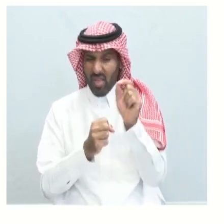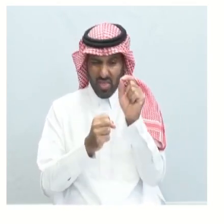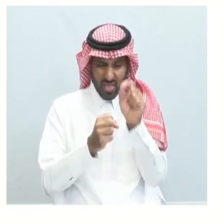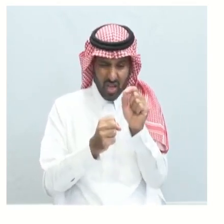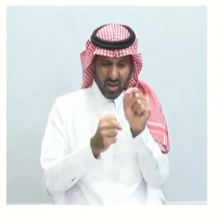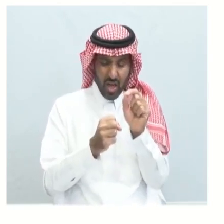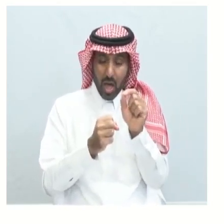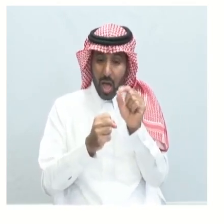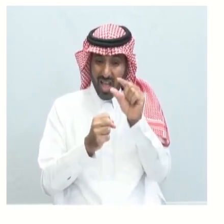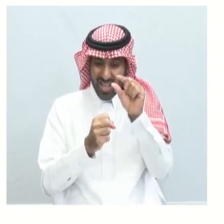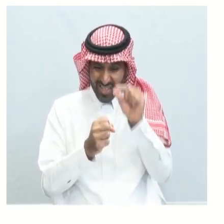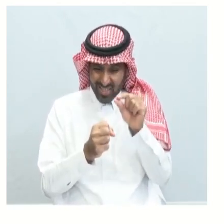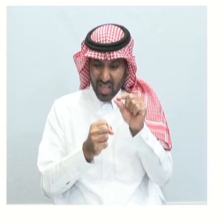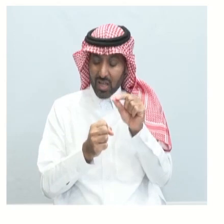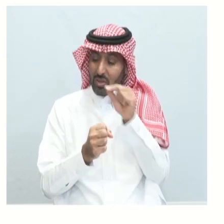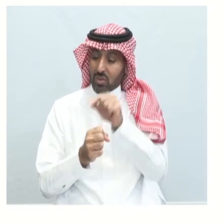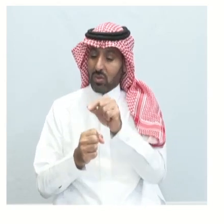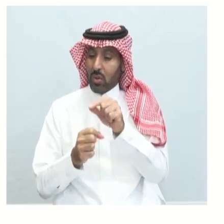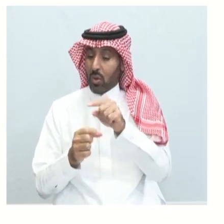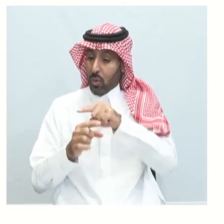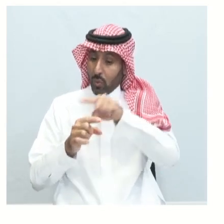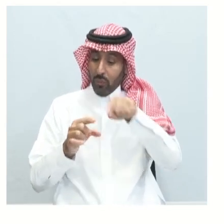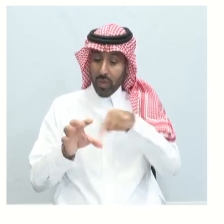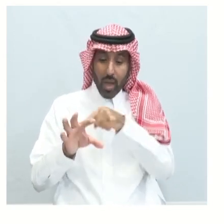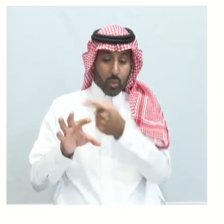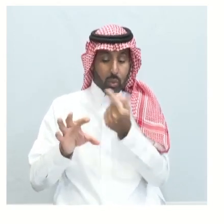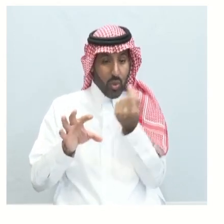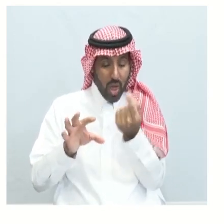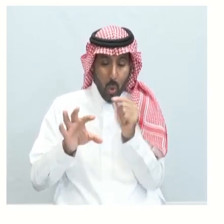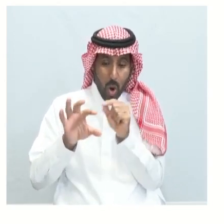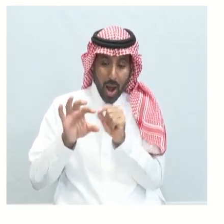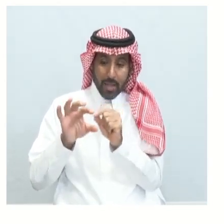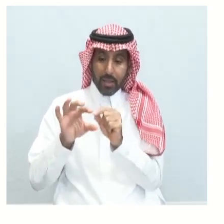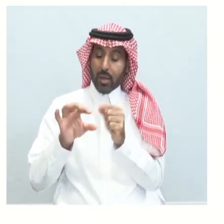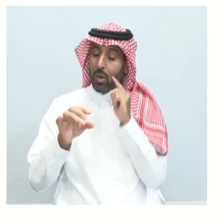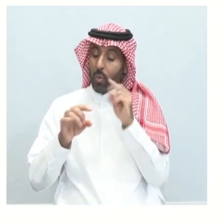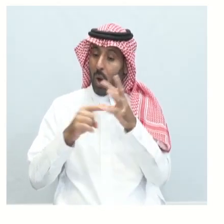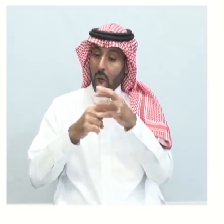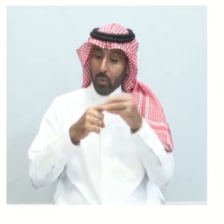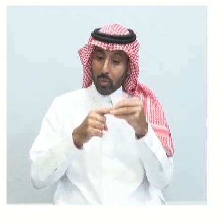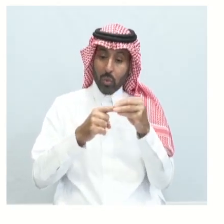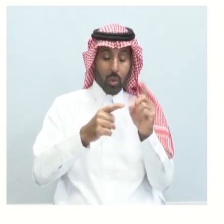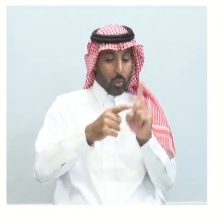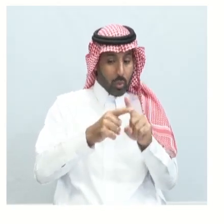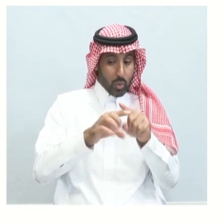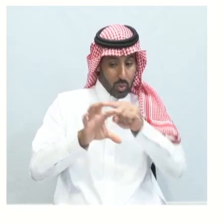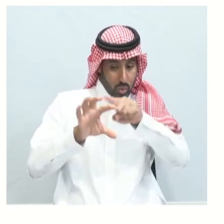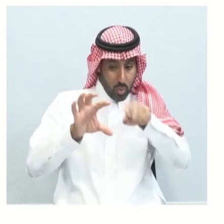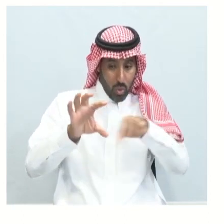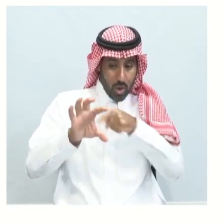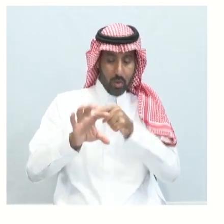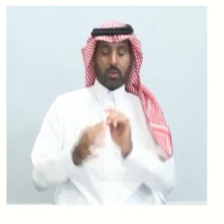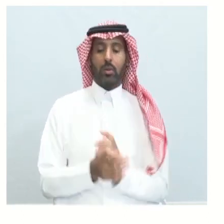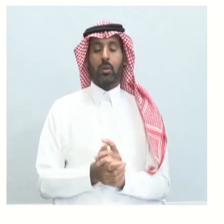الكيميائي وتتركب من النواه والالكترونات والبروتونات والنيوترونات بعد ذلك تعرفنا